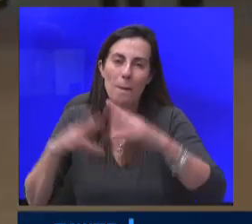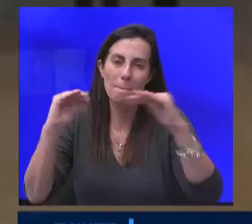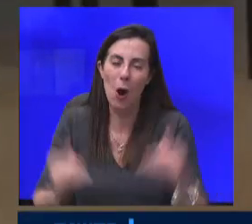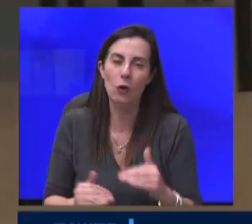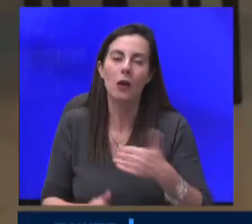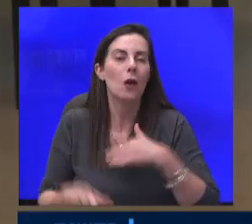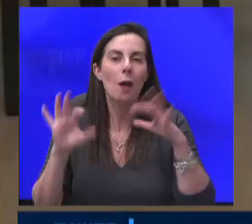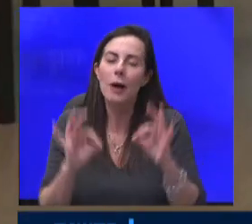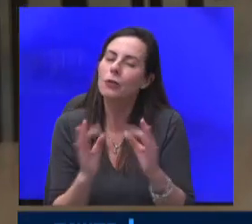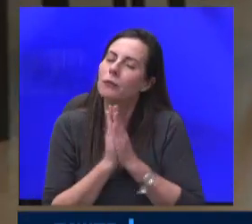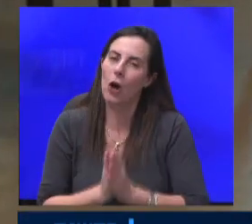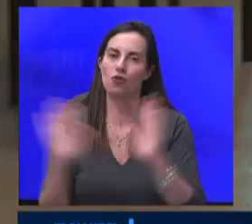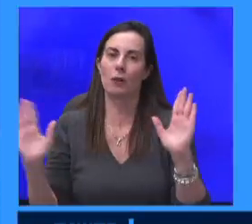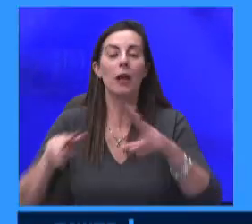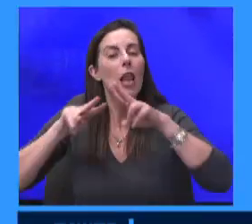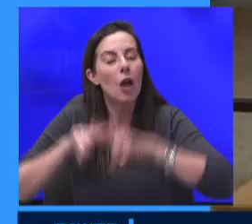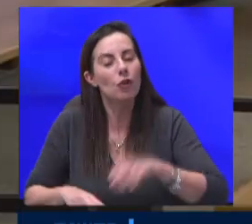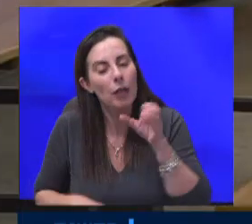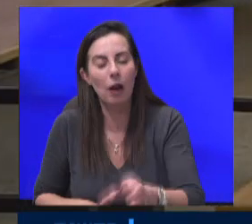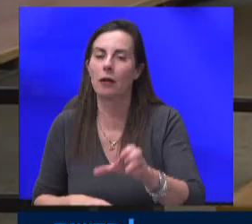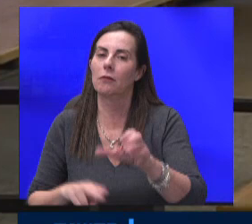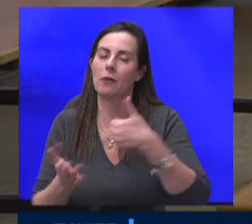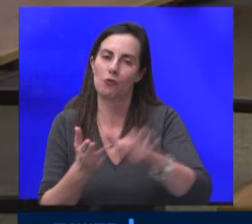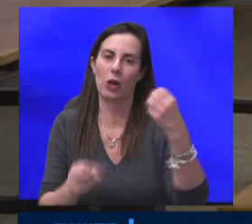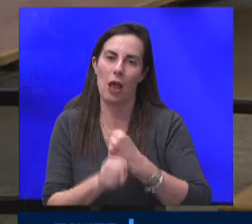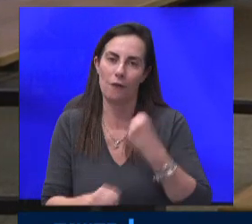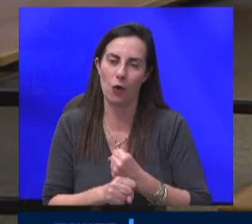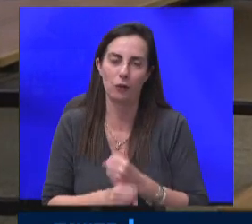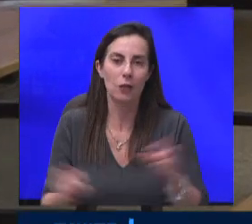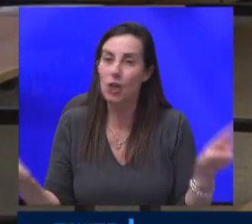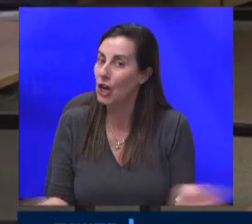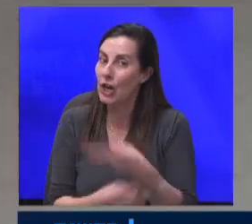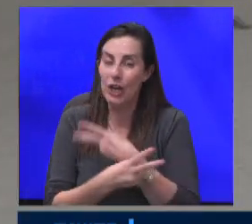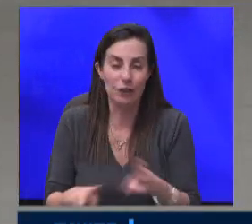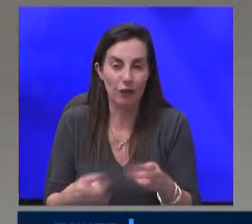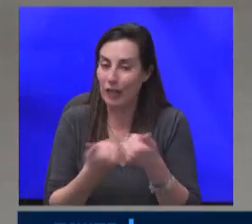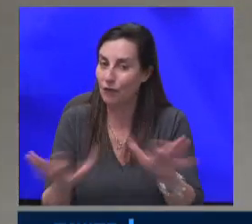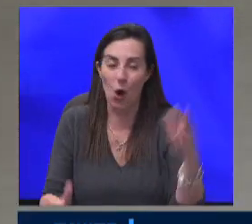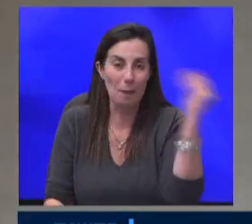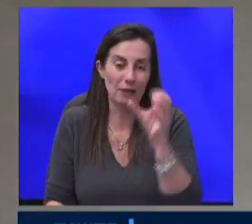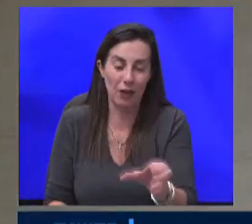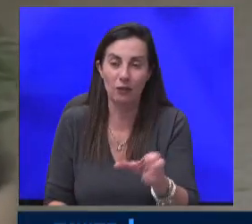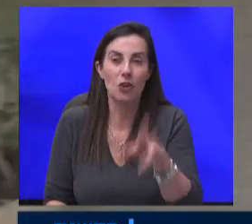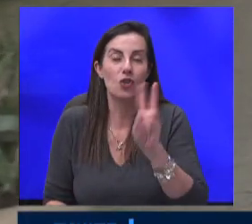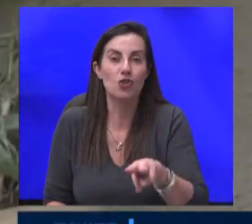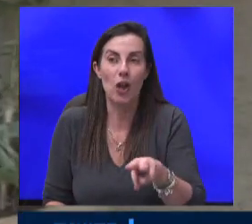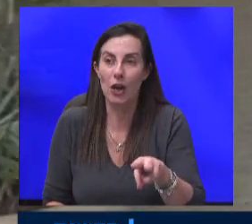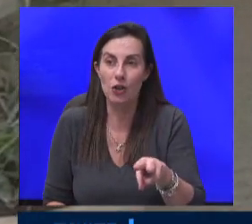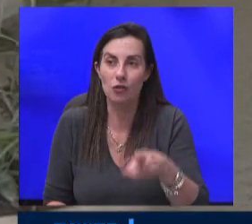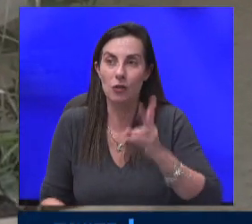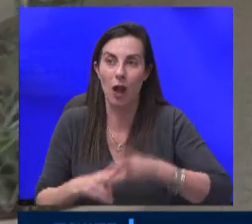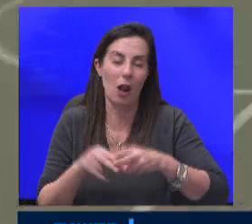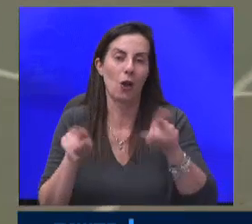ממש מתחננים, השאיר אותם במסגרות החינוכיות. אי אפשר לפתוח את מערכת החינוך כאשר יש רמת תחלואה